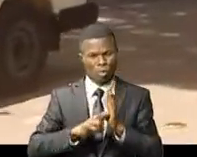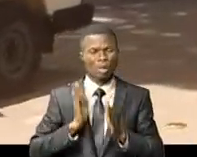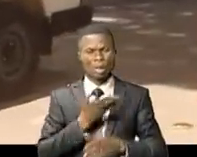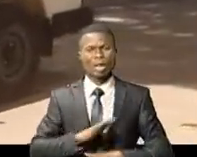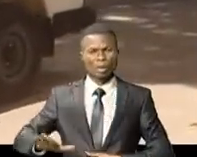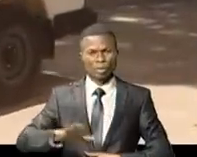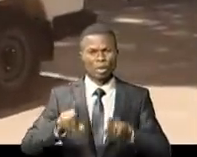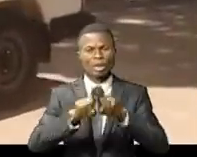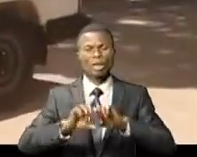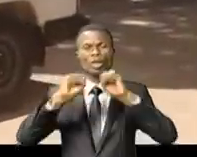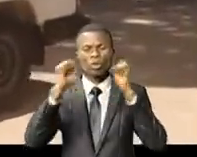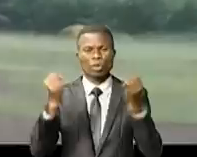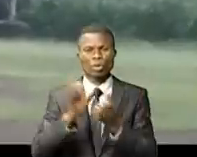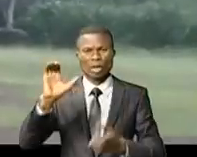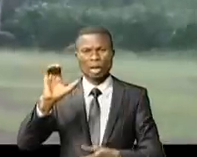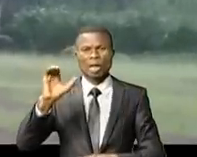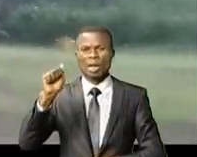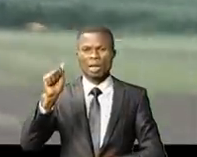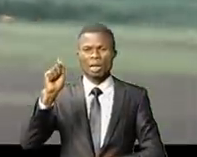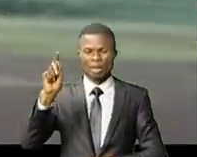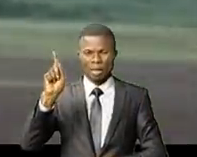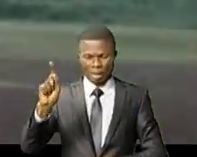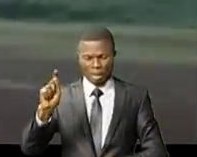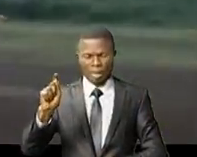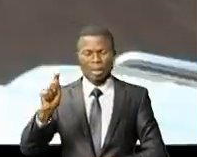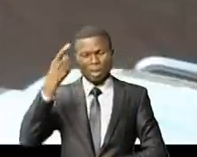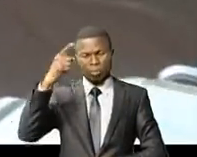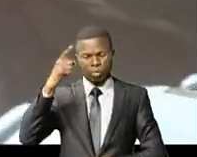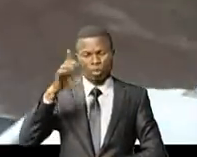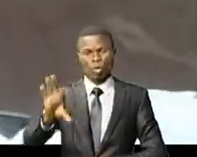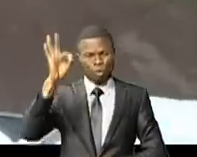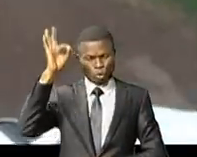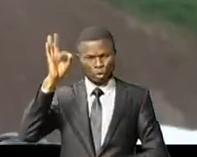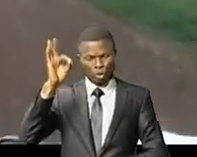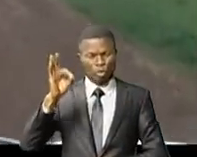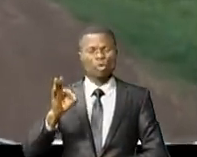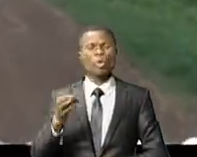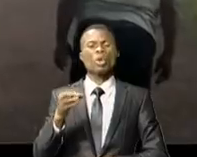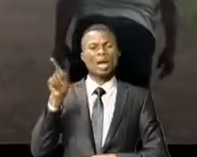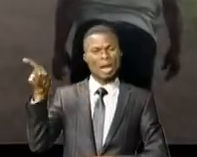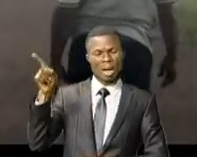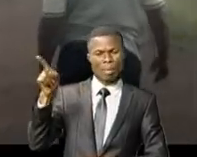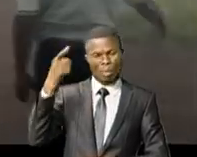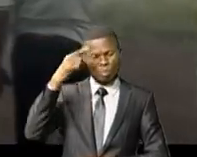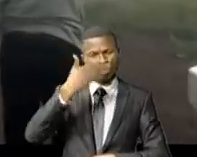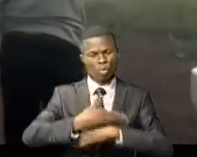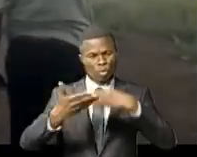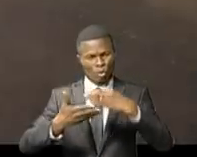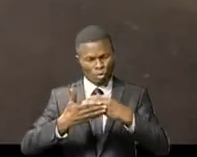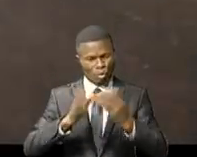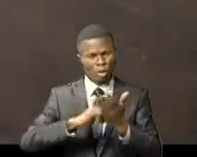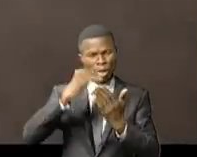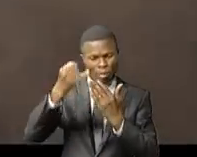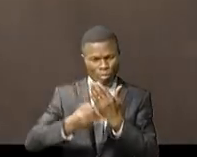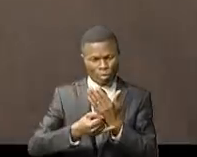République et à la société CAT Project Africa pour avoir retenu ce patrimoine parmi les ouvrages qui